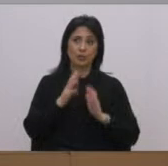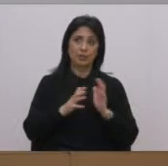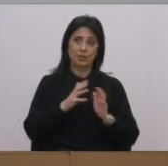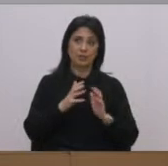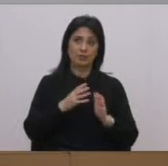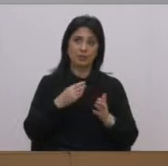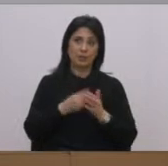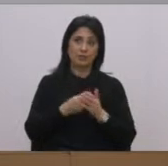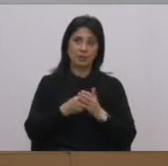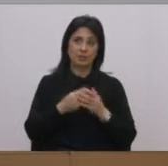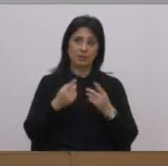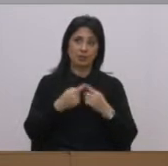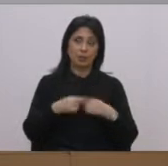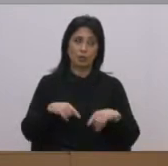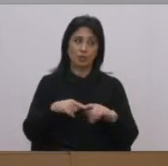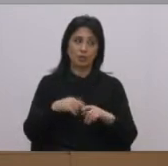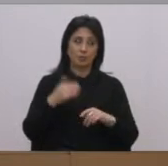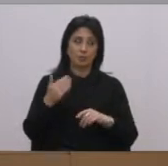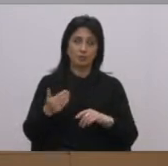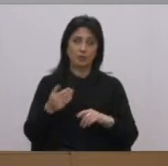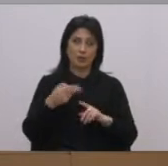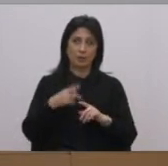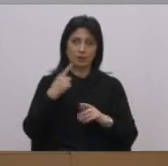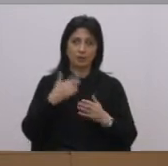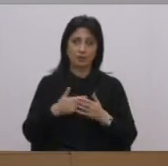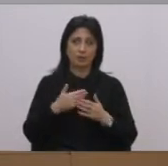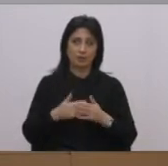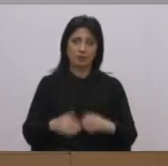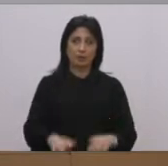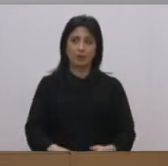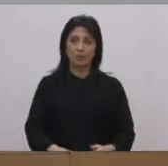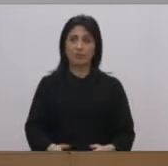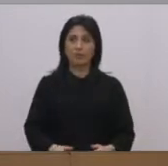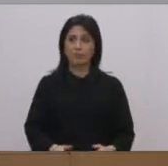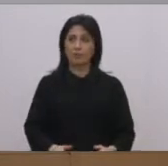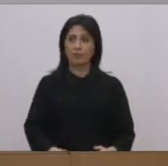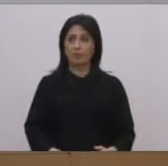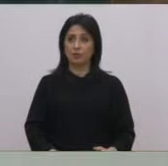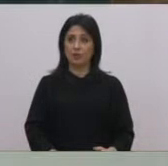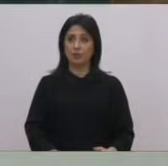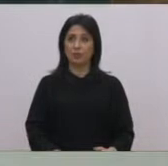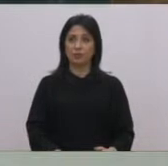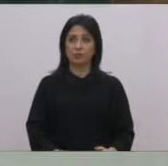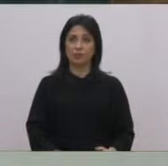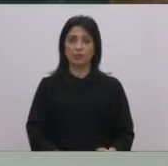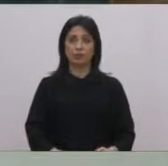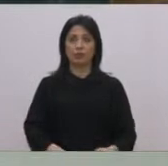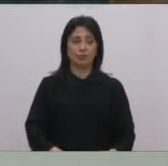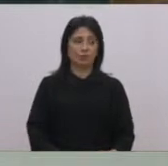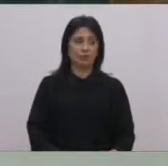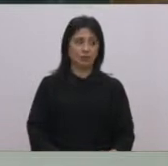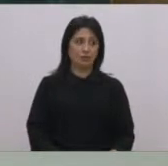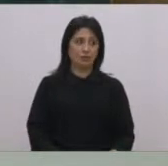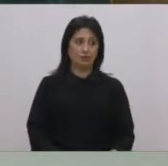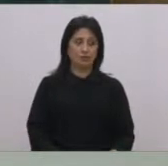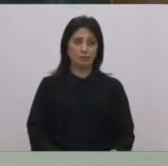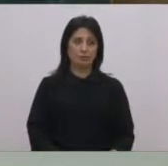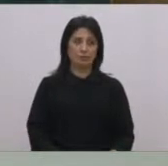საერთაშორისო ფინანსური ორგანიზაციების მიერ ამ თვალსაზრისით. მადლობთ. ბეჟან ზაქაძე, ზაზო